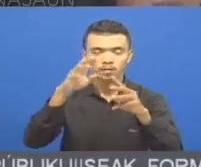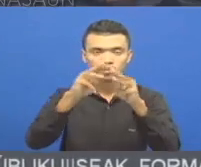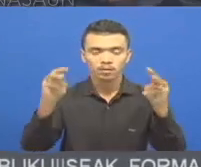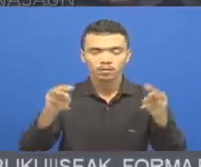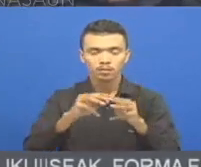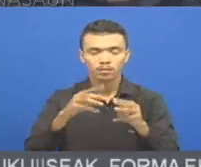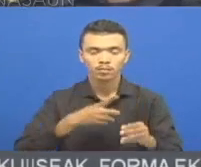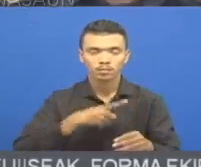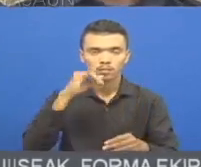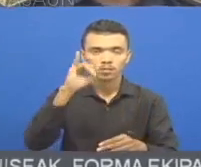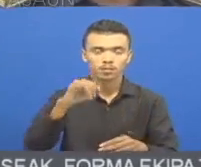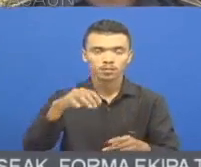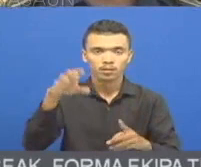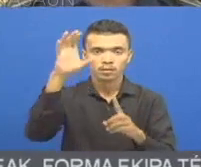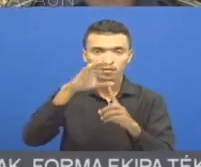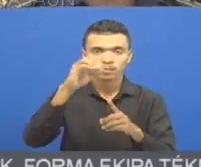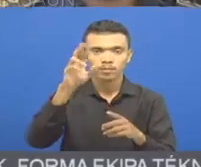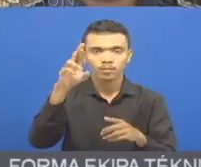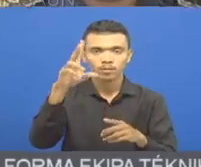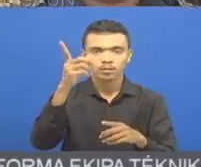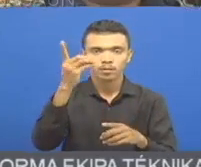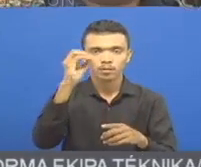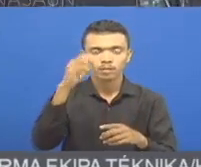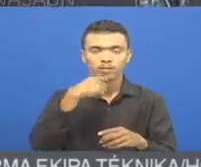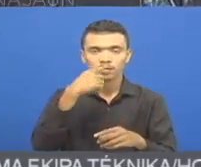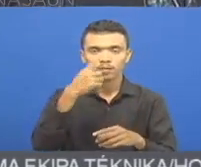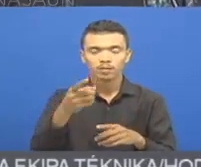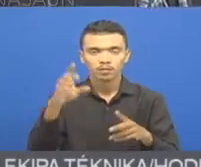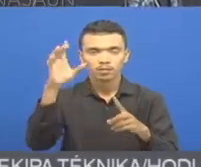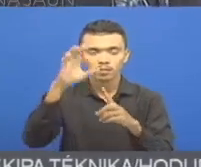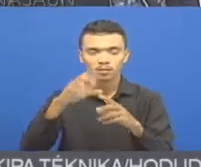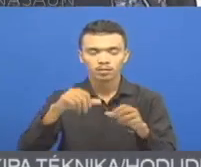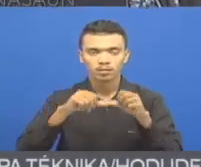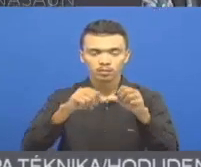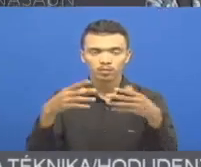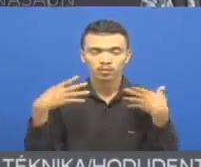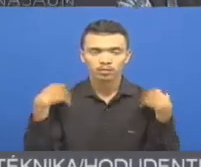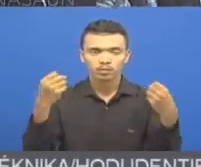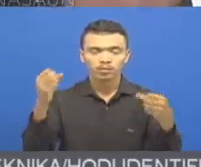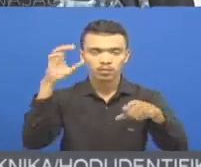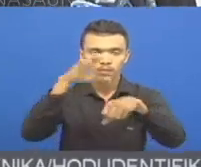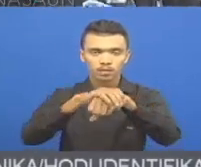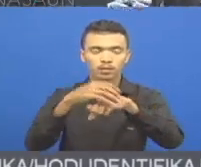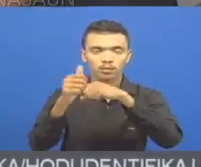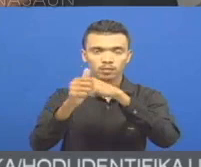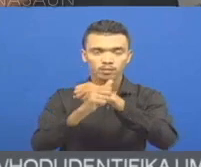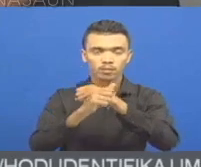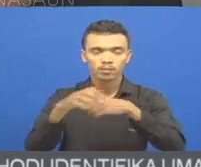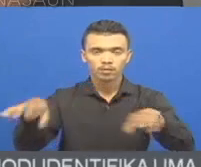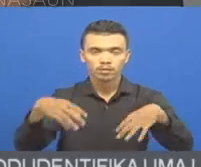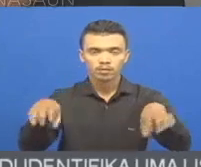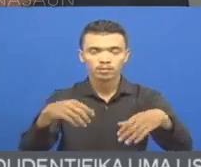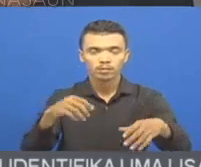dili. Superintendente chefe Orlando Gomes afirma komando kontinu esforso ho di kaptura hoto suspeito hirak ne bes